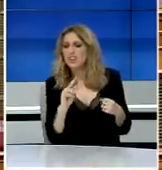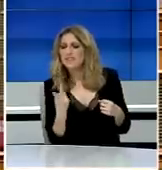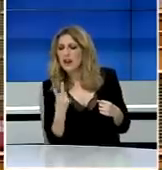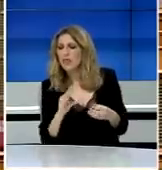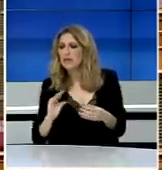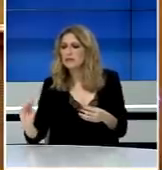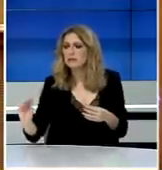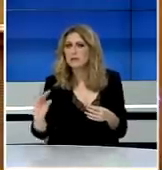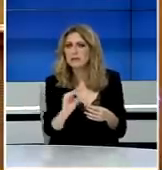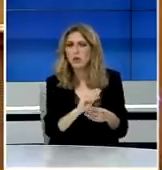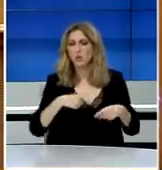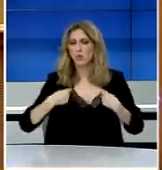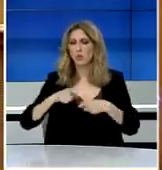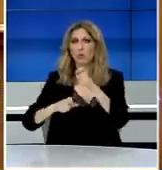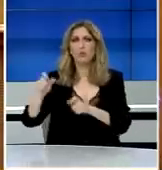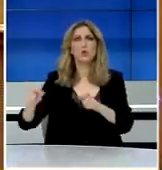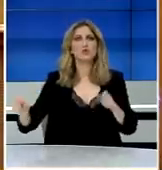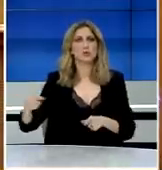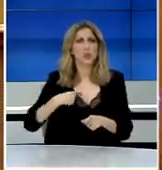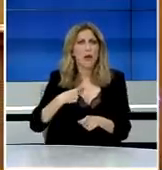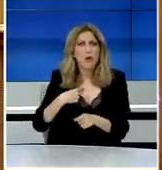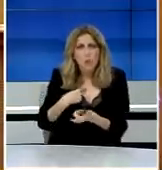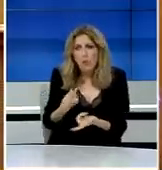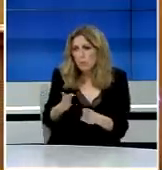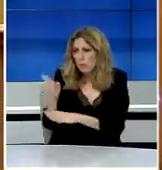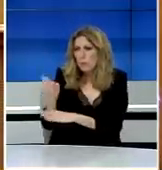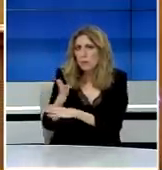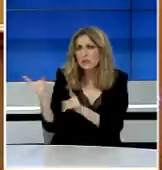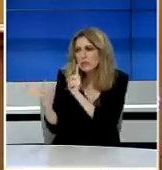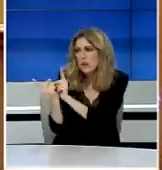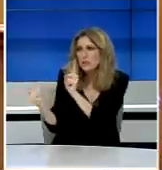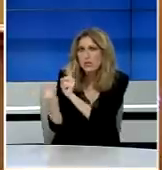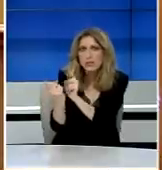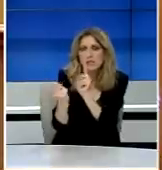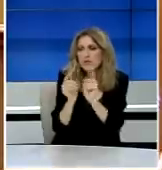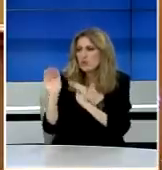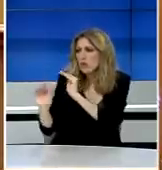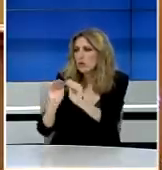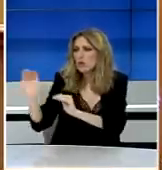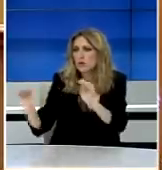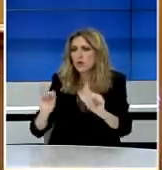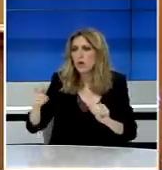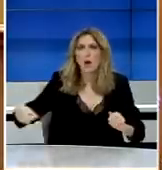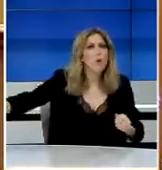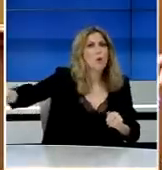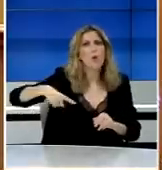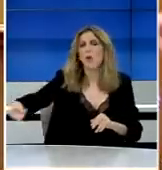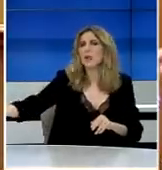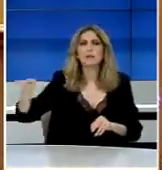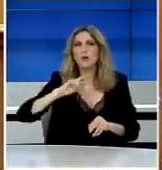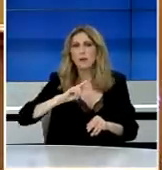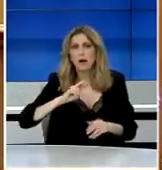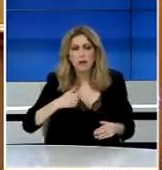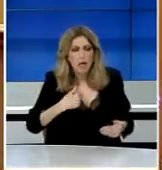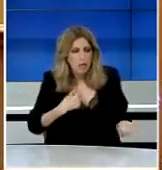με όσους εγώ συναντήθηκα, μου είπαν δεν έχουμε πρόσβαση. Και βεβαίως, σας καλώ να αποδεχθείτε την